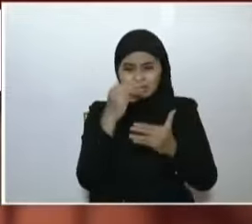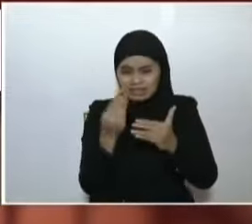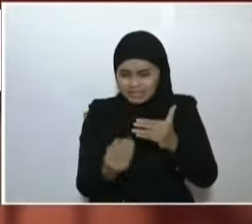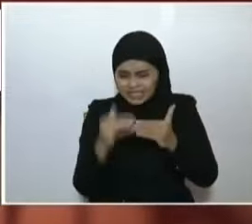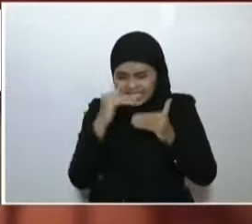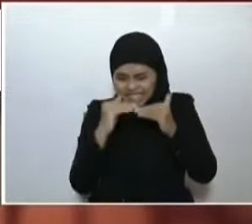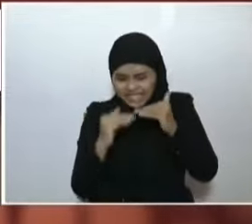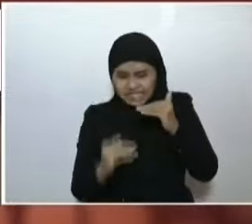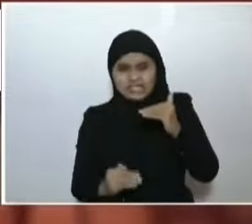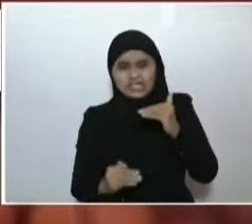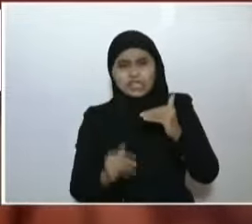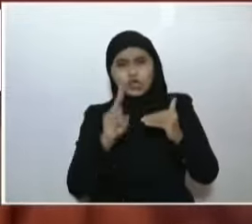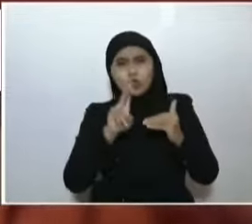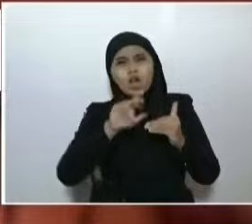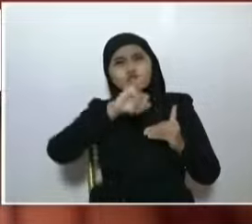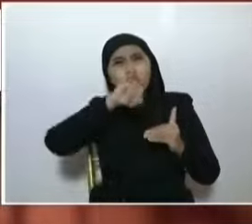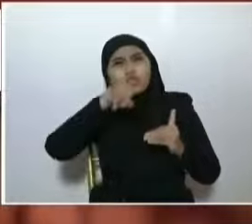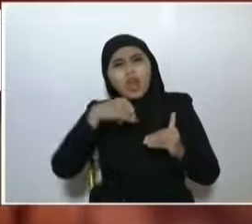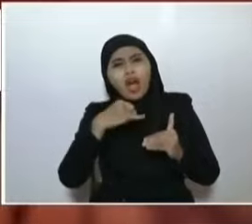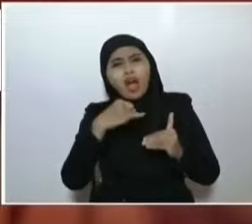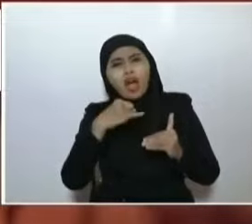sekali yaitu